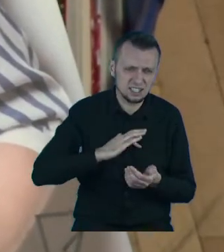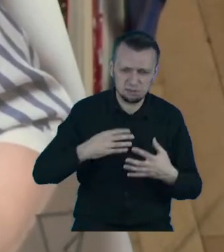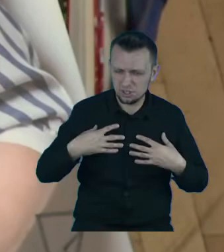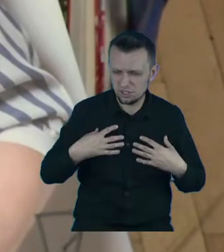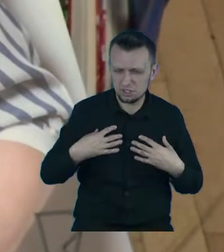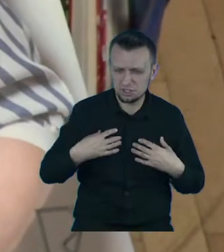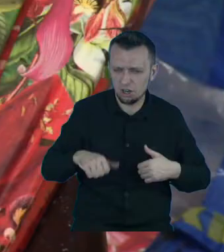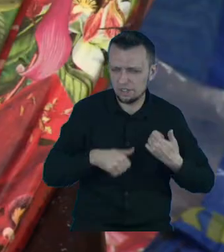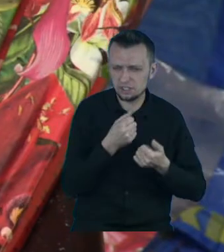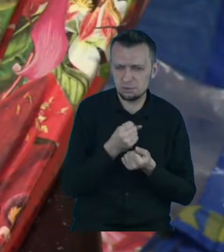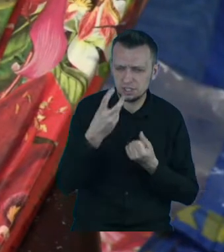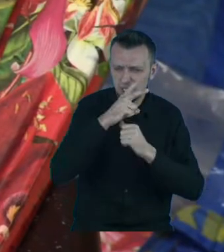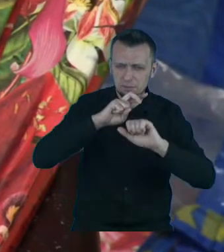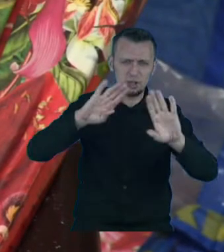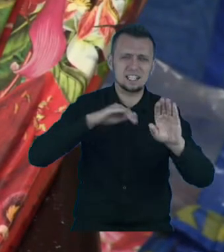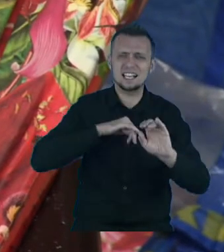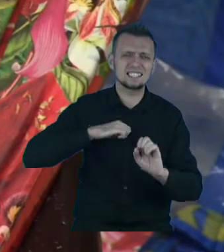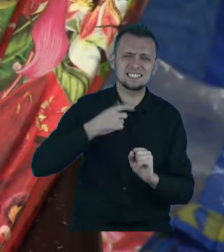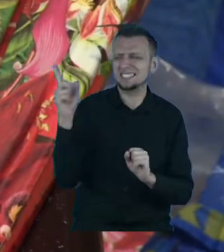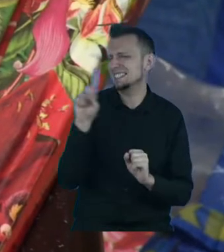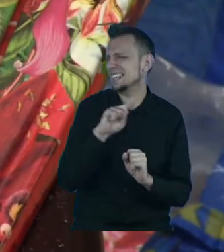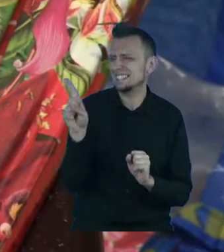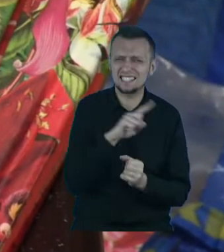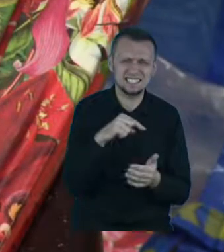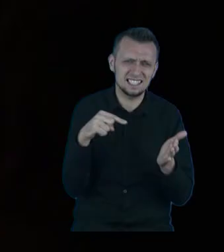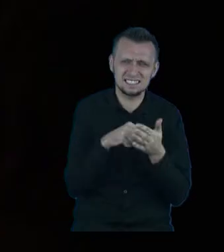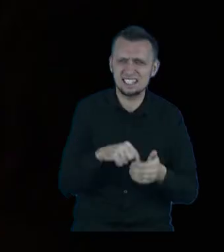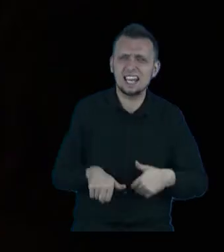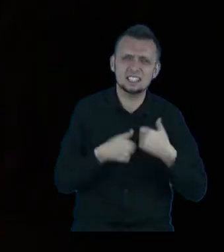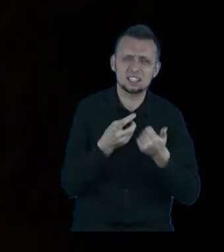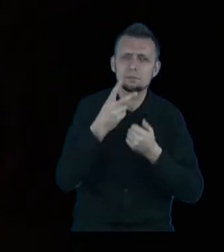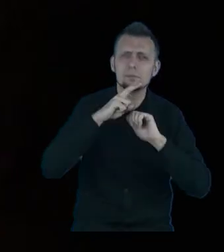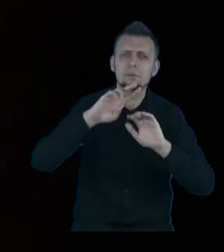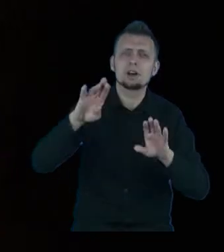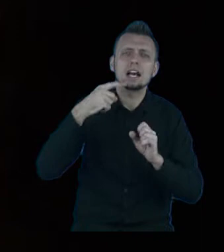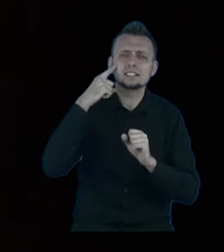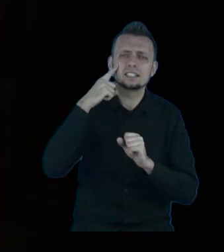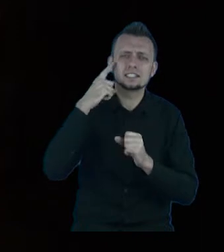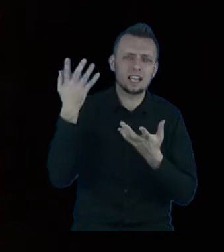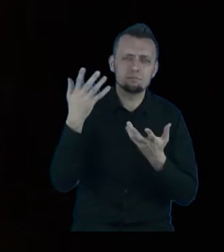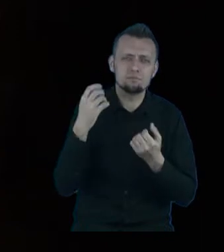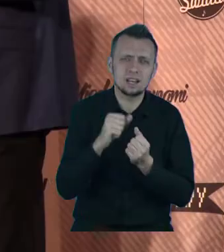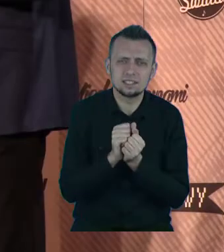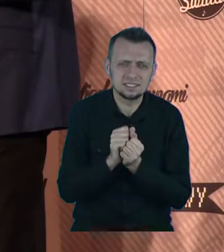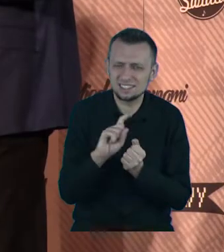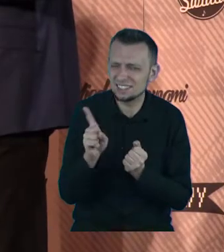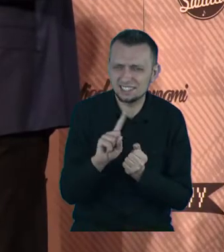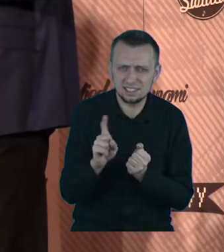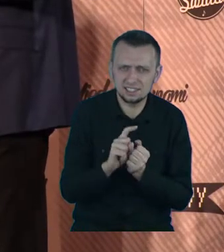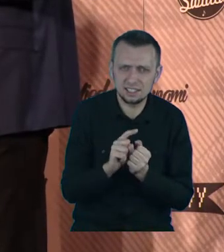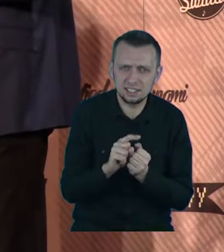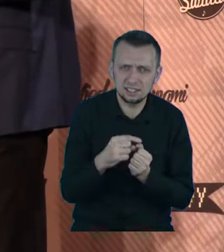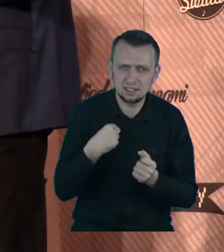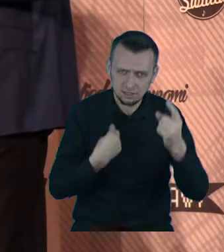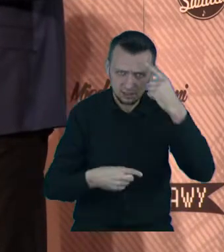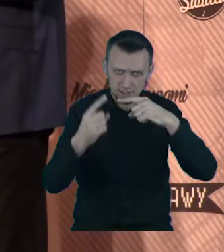i nie jest to mój główny cel, żeby wszędzie pokazać gębę. Wydaje mi się, że dosyć niedawno byłam z